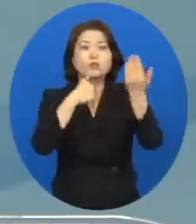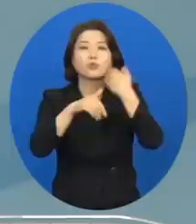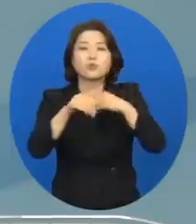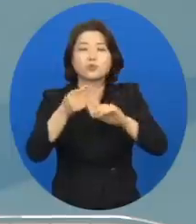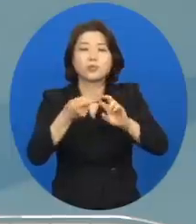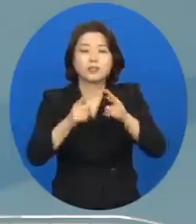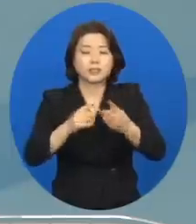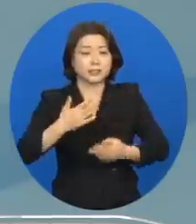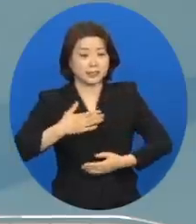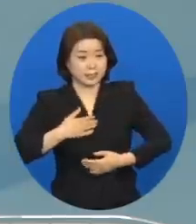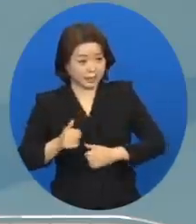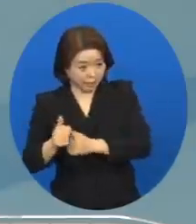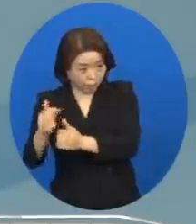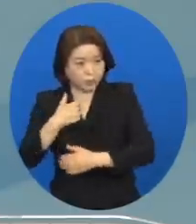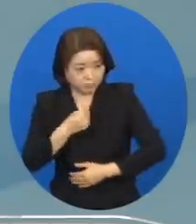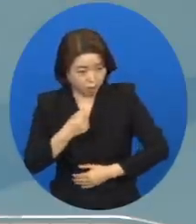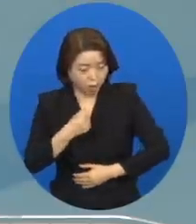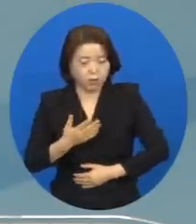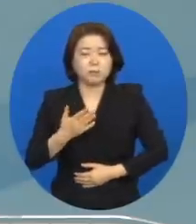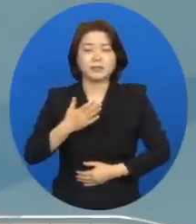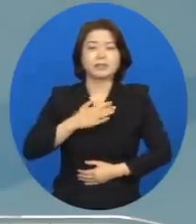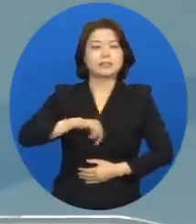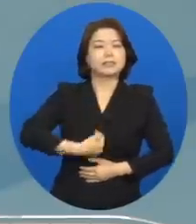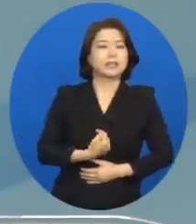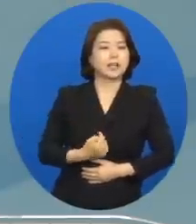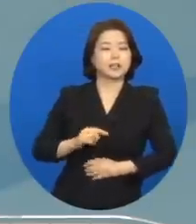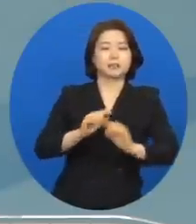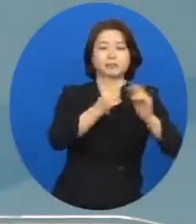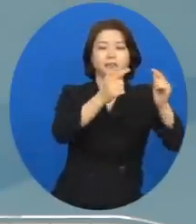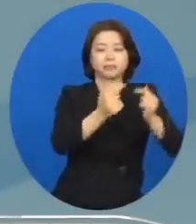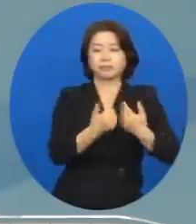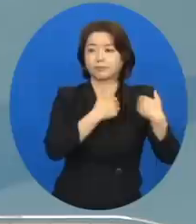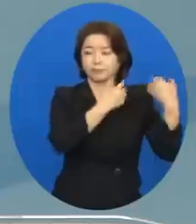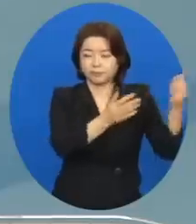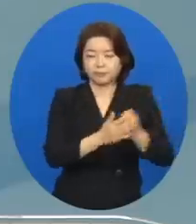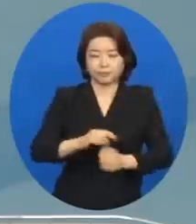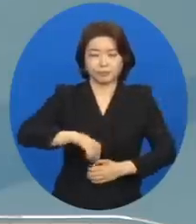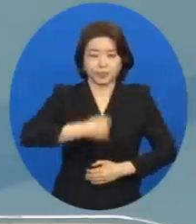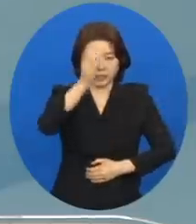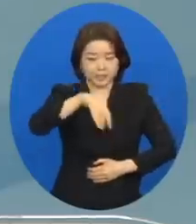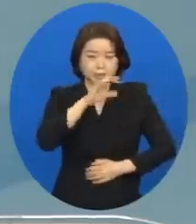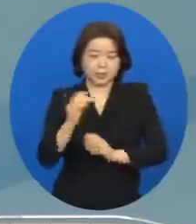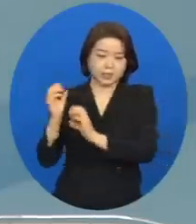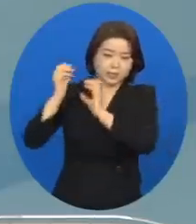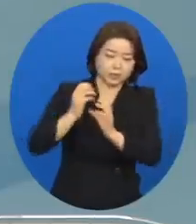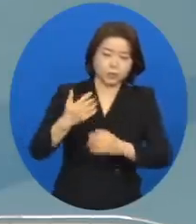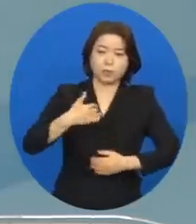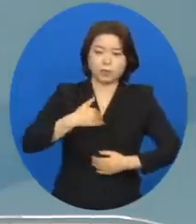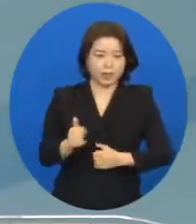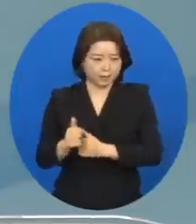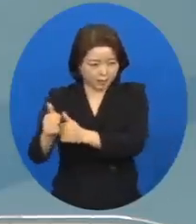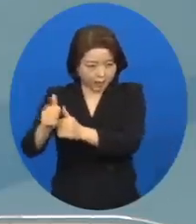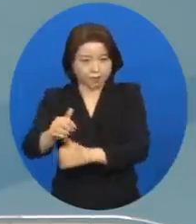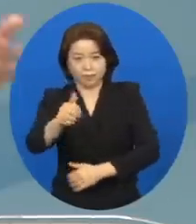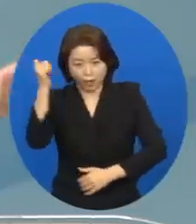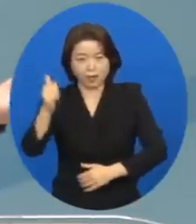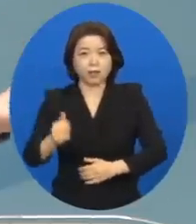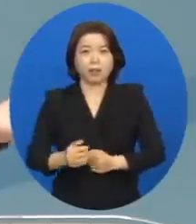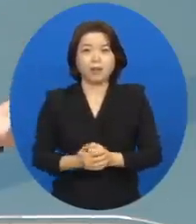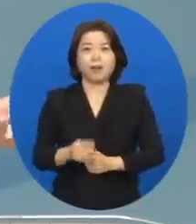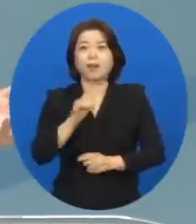나를 따르려거든 자기를 부인하고 자기 십자가를 지고 나를 따를 것이냐